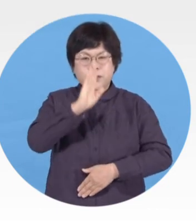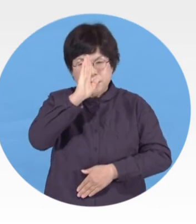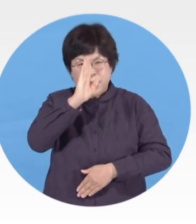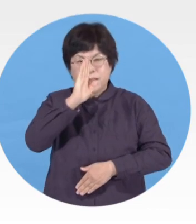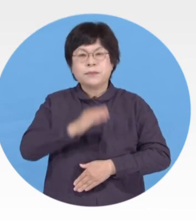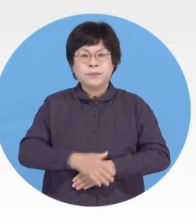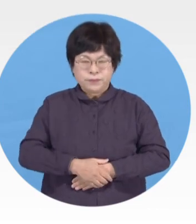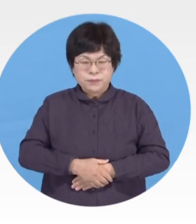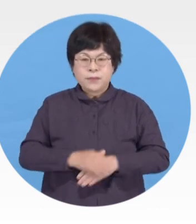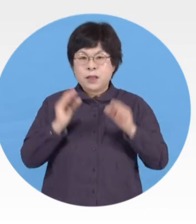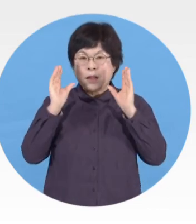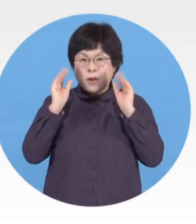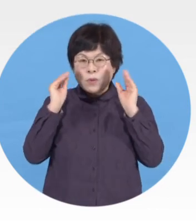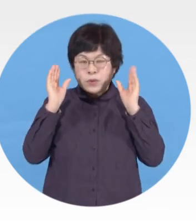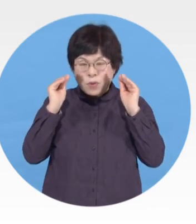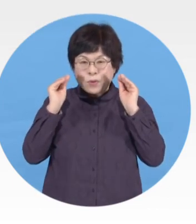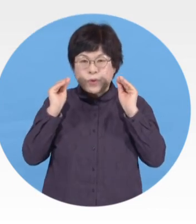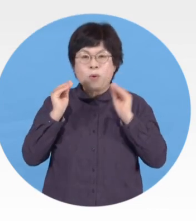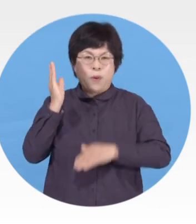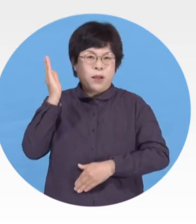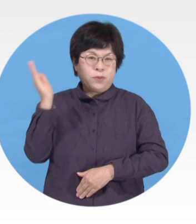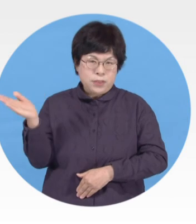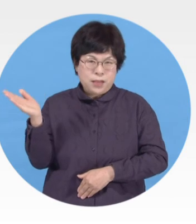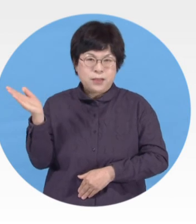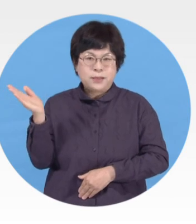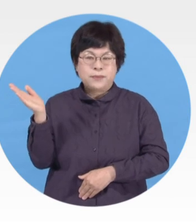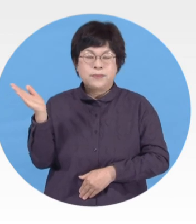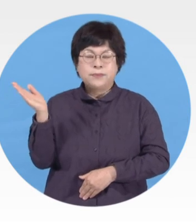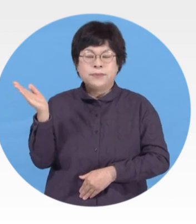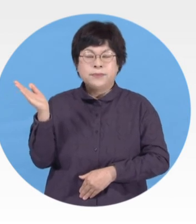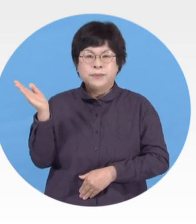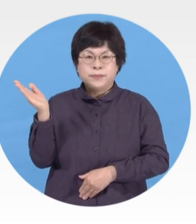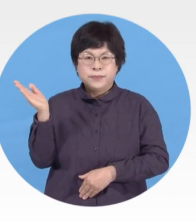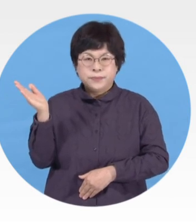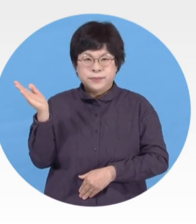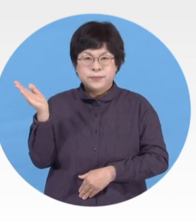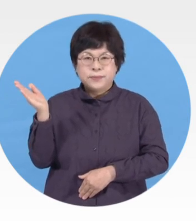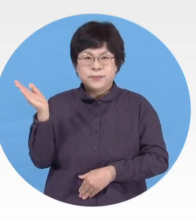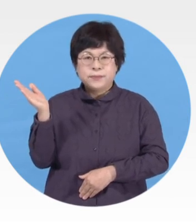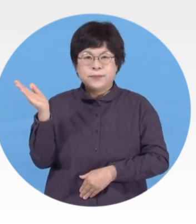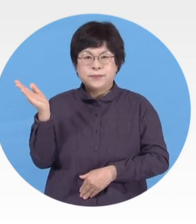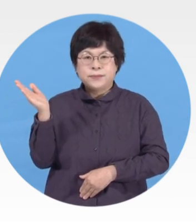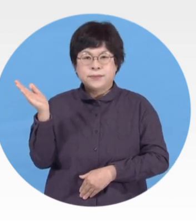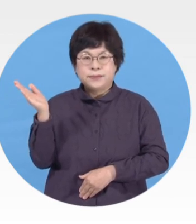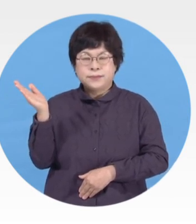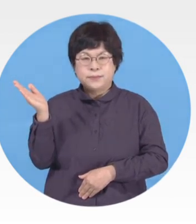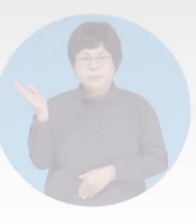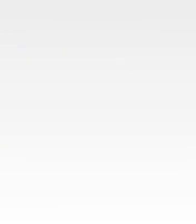新型コロナウイルス感染症の情報は県のホームページをご覧ください。